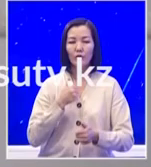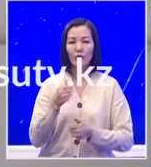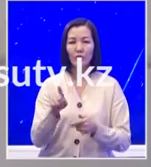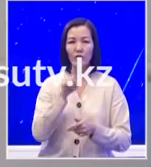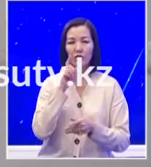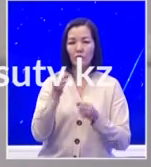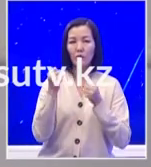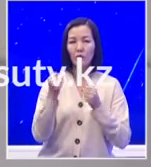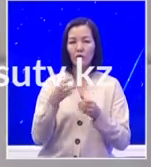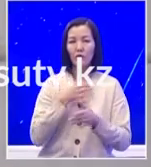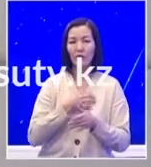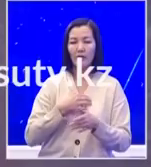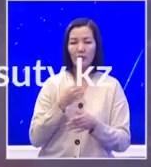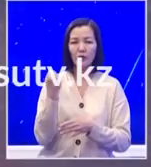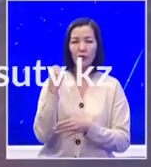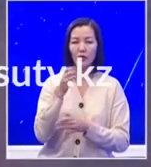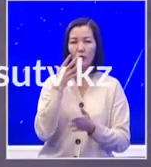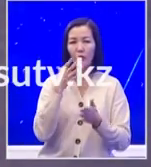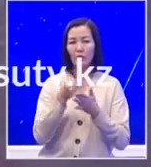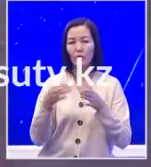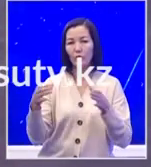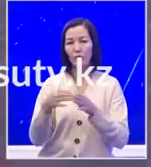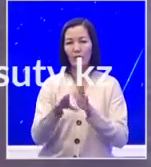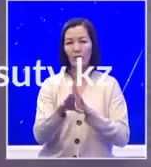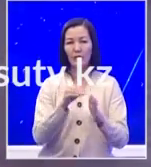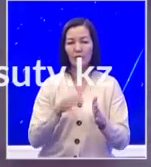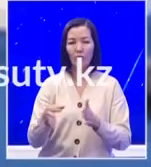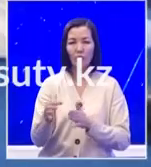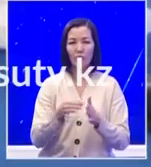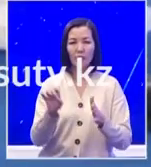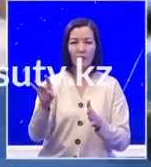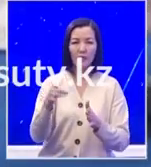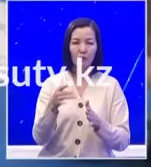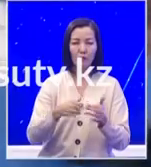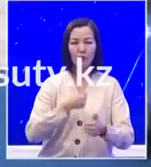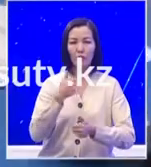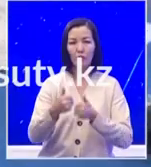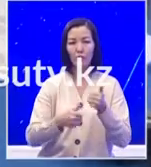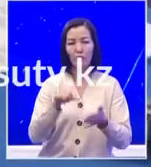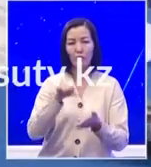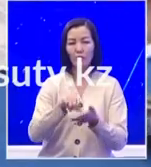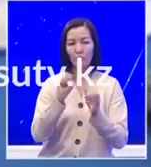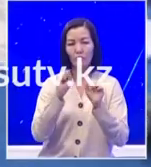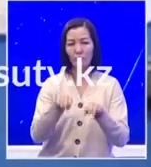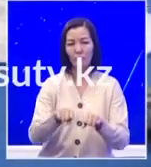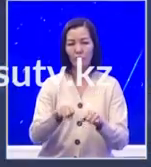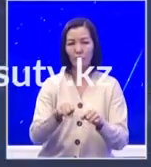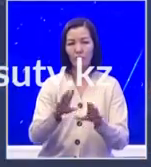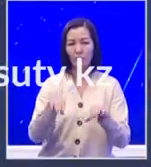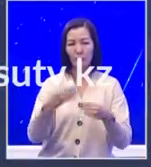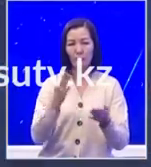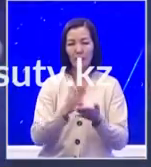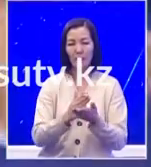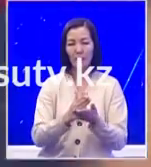маңызды, өйткені қай жеңгені өз аудандарының құрамасына алынып, облыстық республикалық турнирлерге қатысу мүмкіндігіне ие болады. Осыдан да